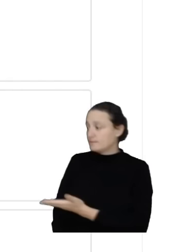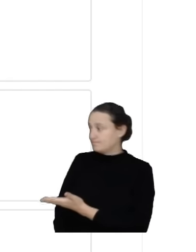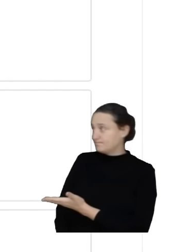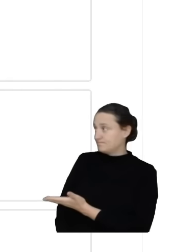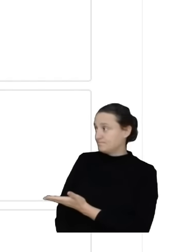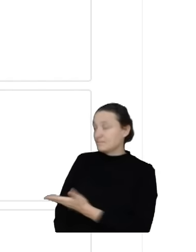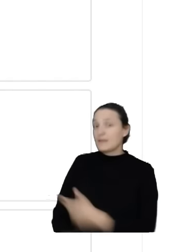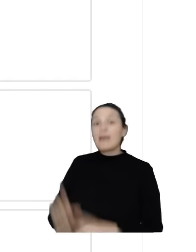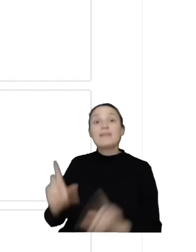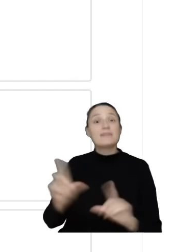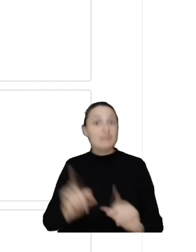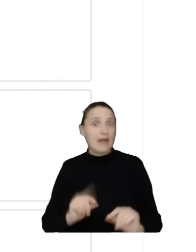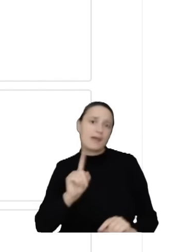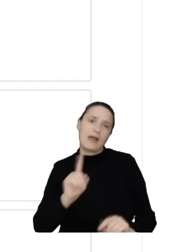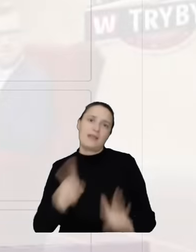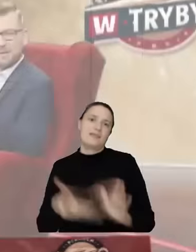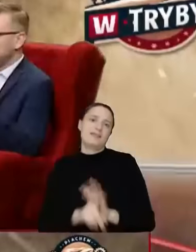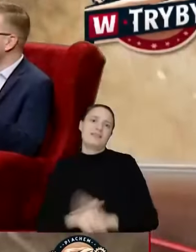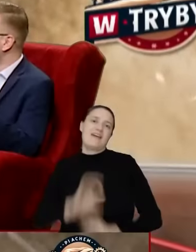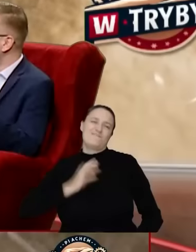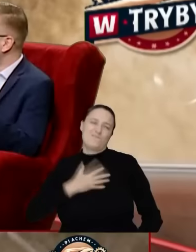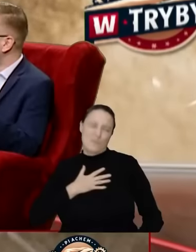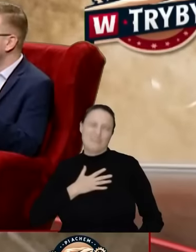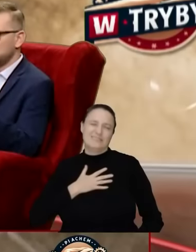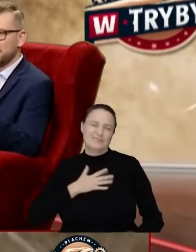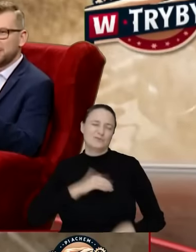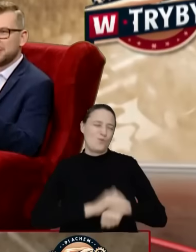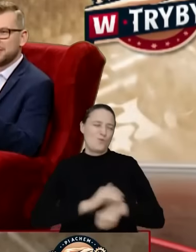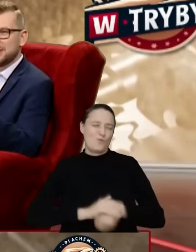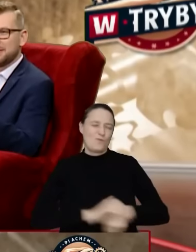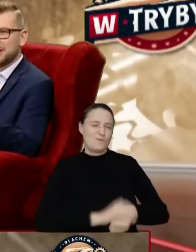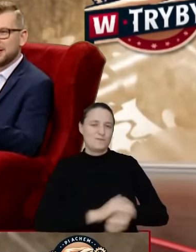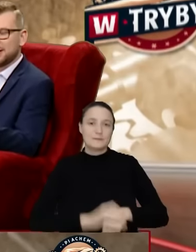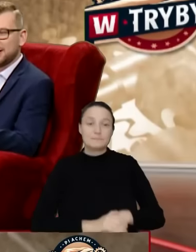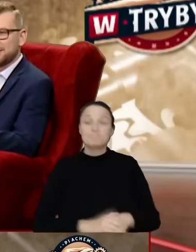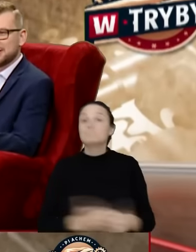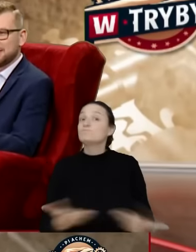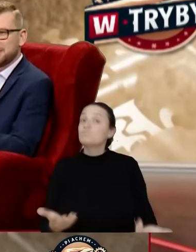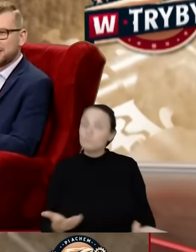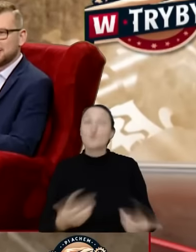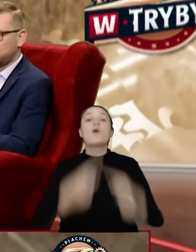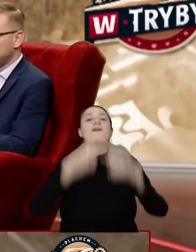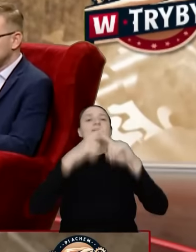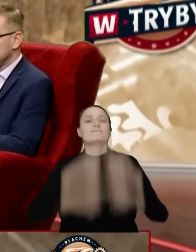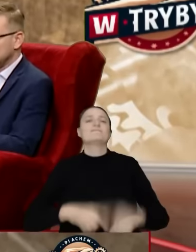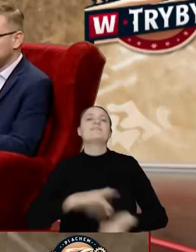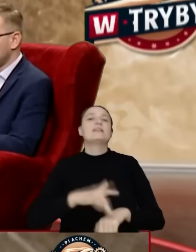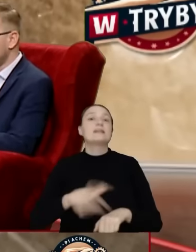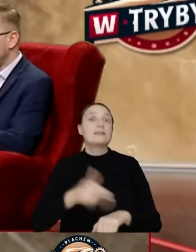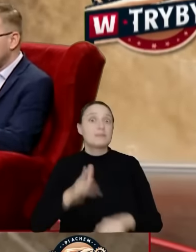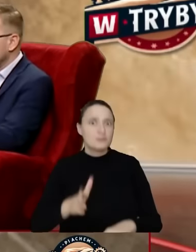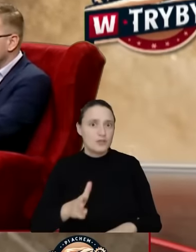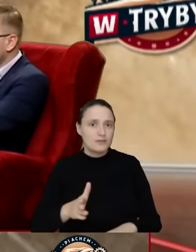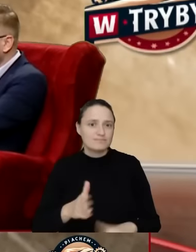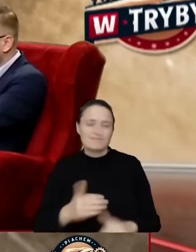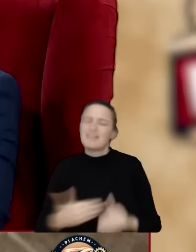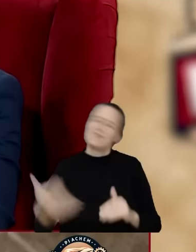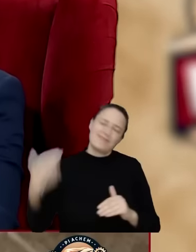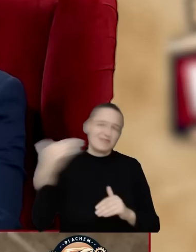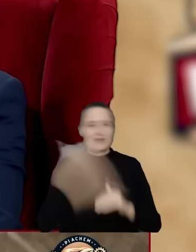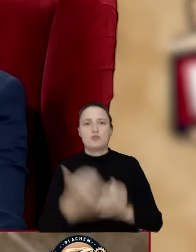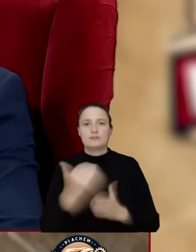swoich. No i takie trzy mamy odpowiedzi do wyboru. Oczywiście wyniki naszej ankiety przedstawimy na koniec programu. Zachęcamy do głosowania. No